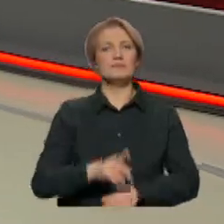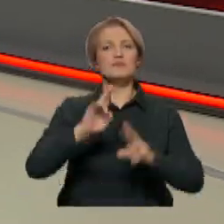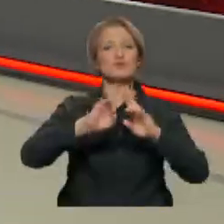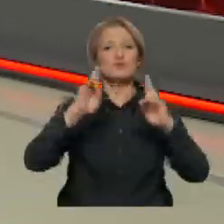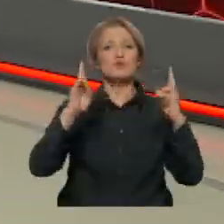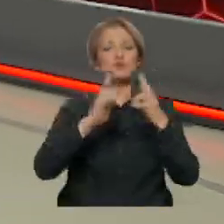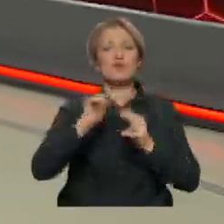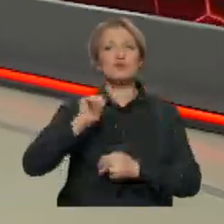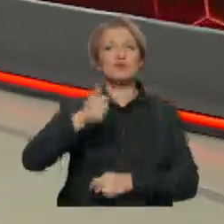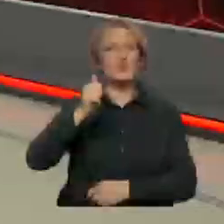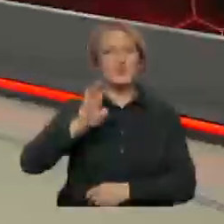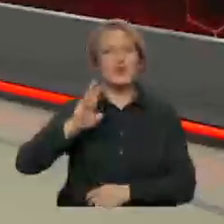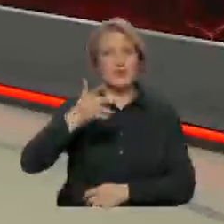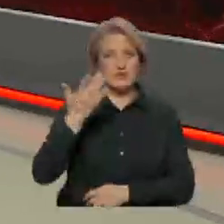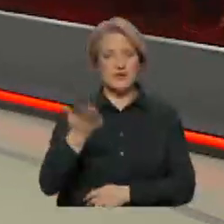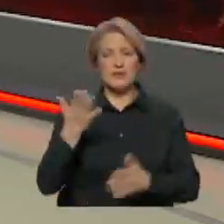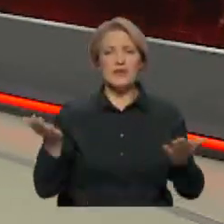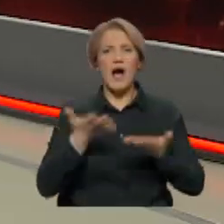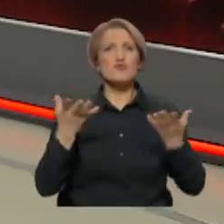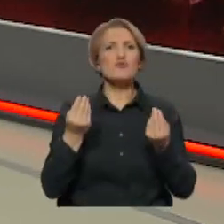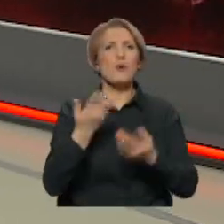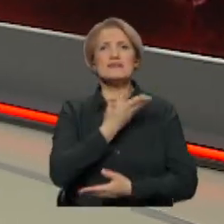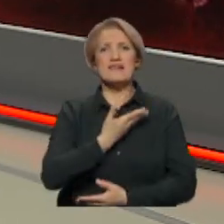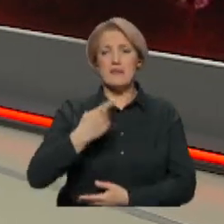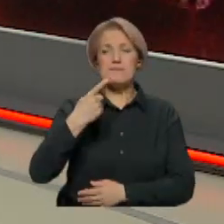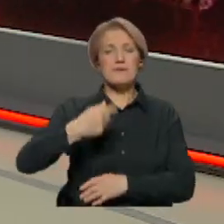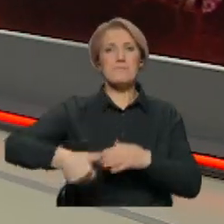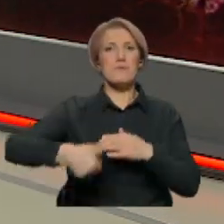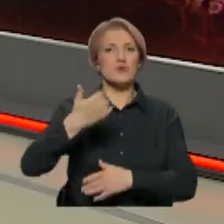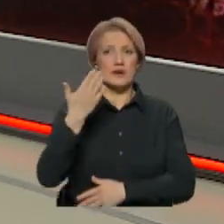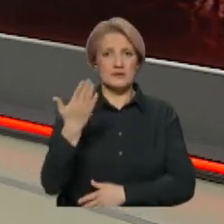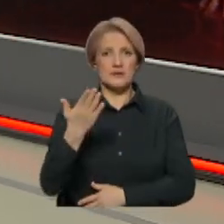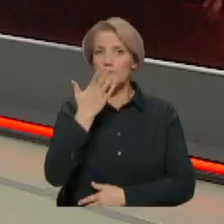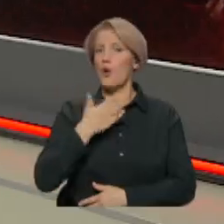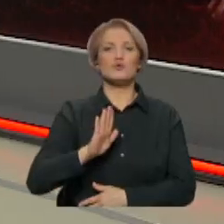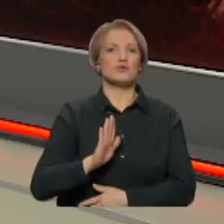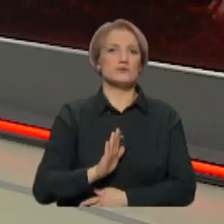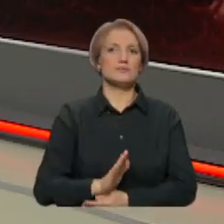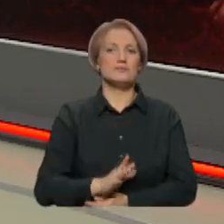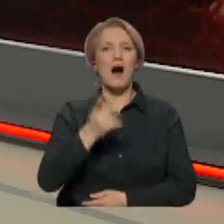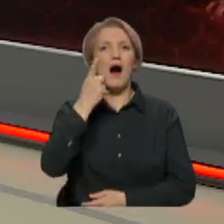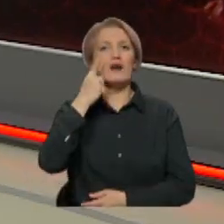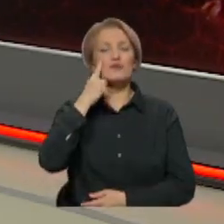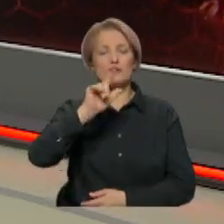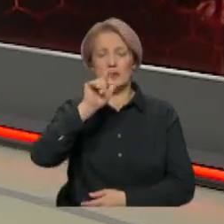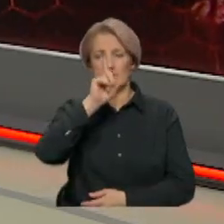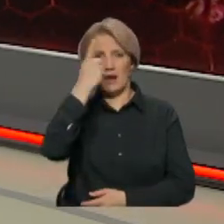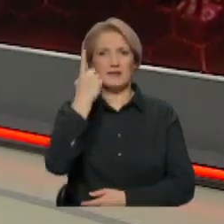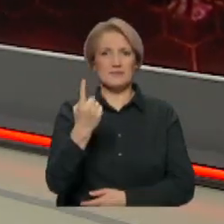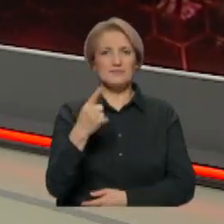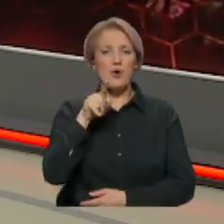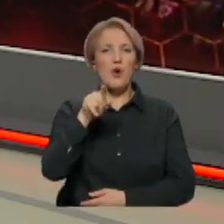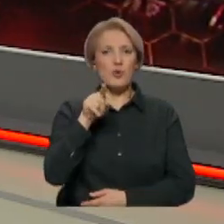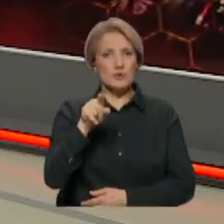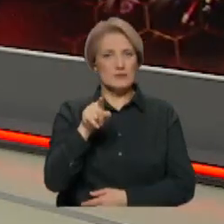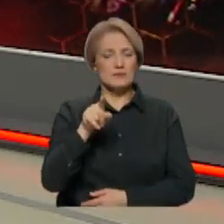Dünyada gün geçtikçe daha çok sevilen bir lider yoktur. Atatürk hariç. O